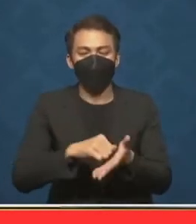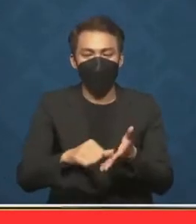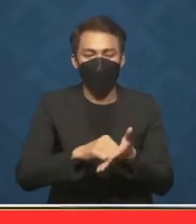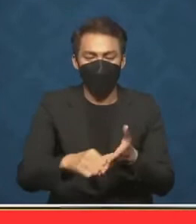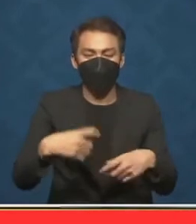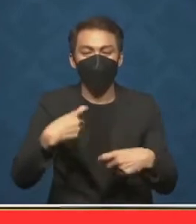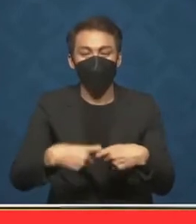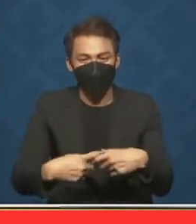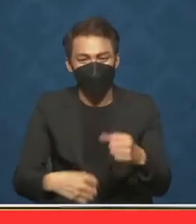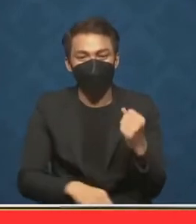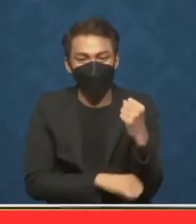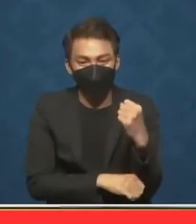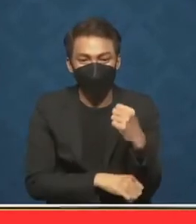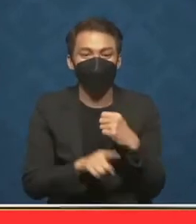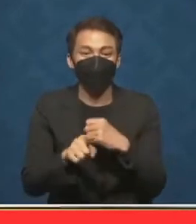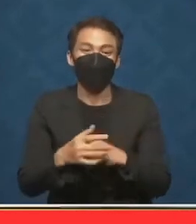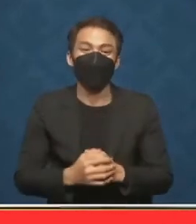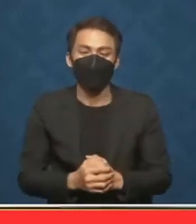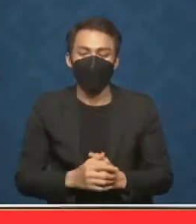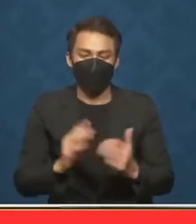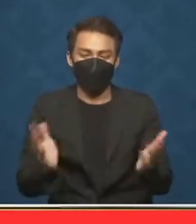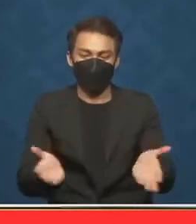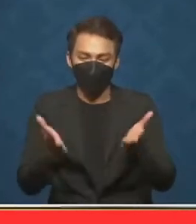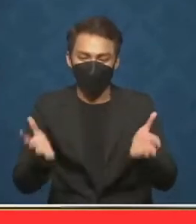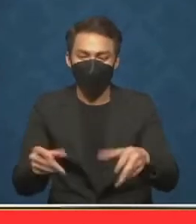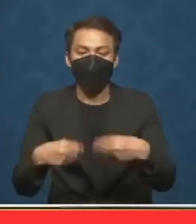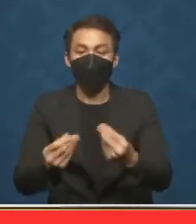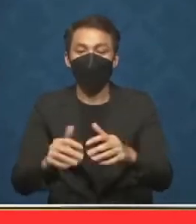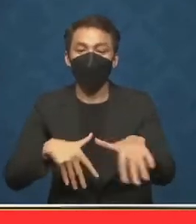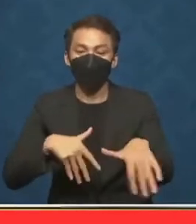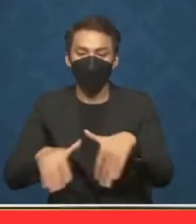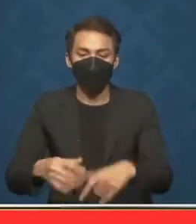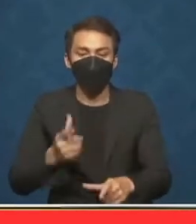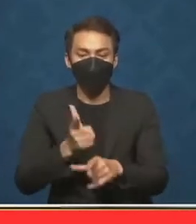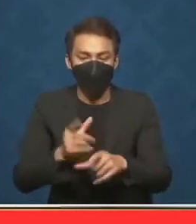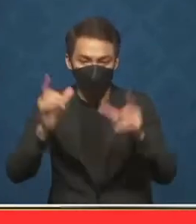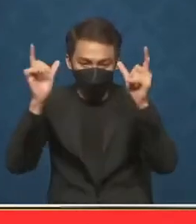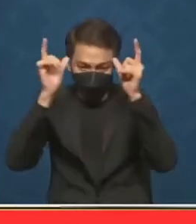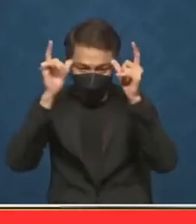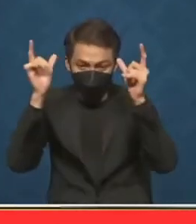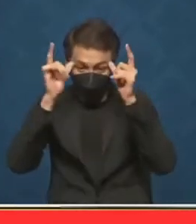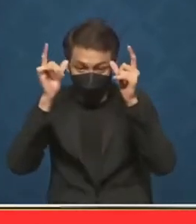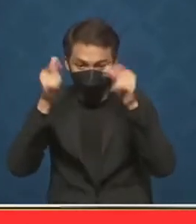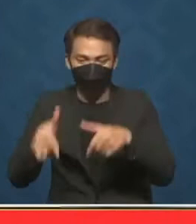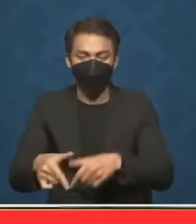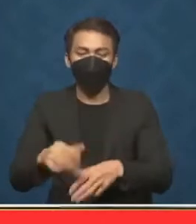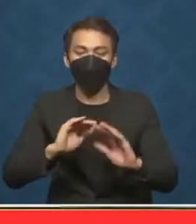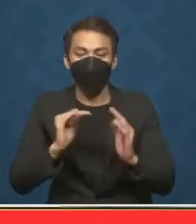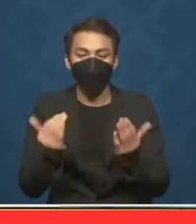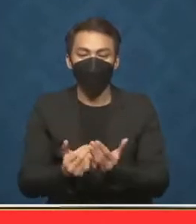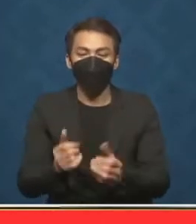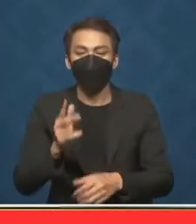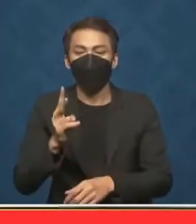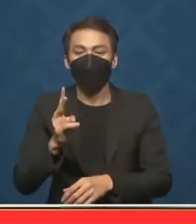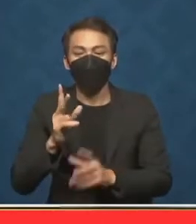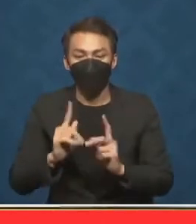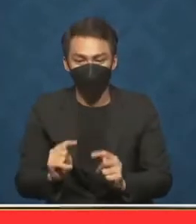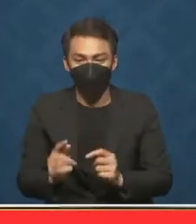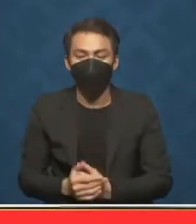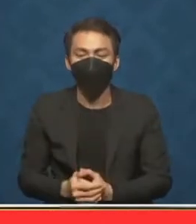ครัก็ คือ ต้อง ส่ เสริ ให้ ชาว บ้านนี่ย เรียง ว ขอบ ครัว และ 2 ตัว คร